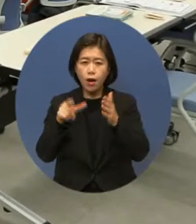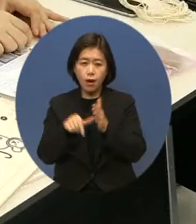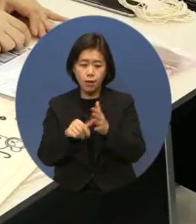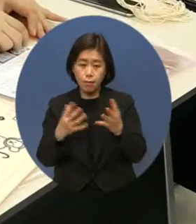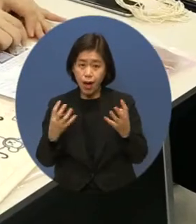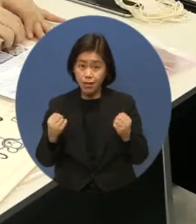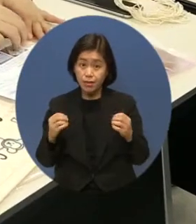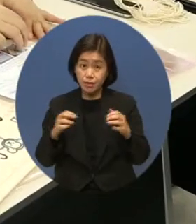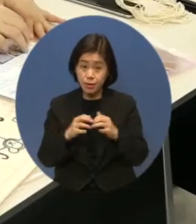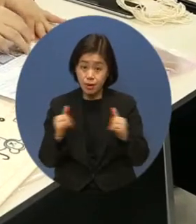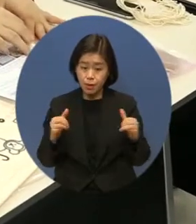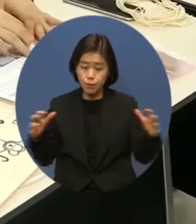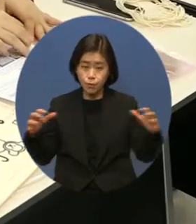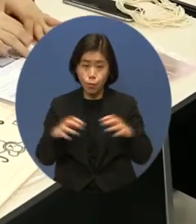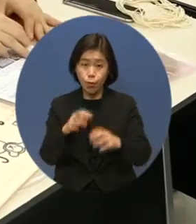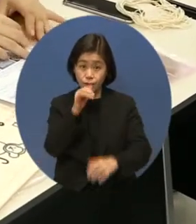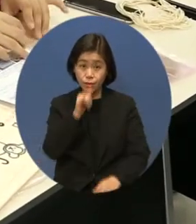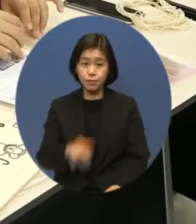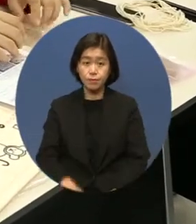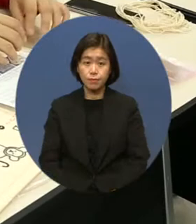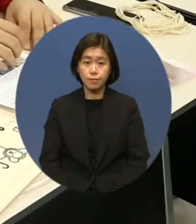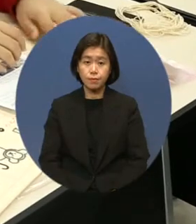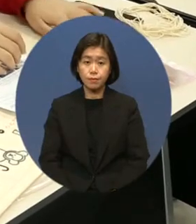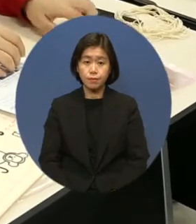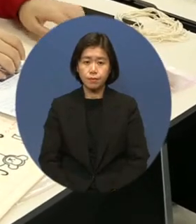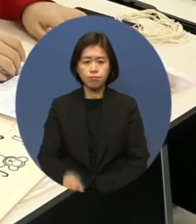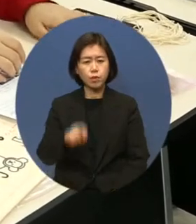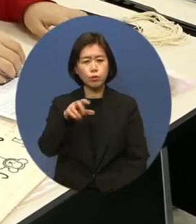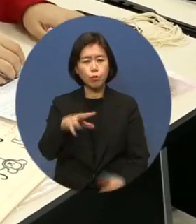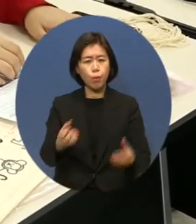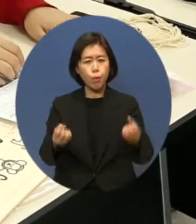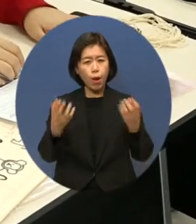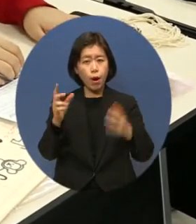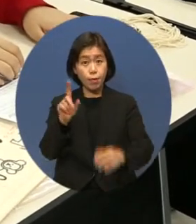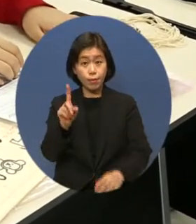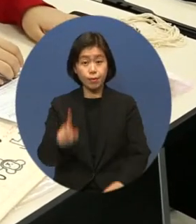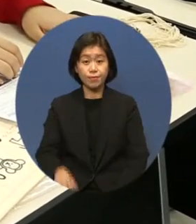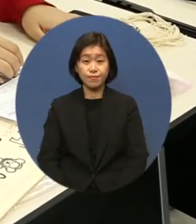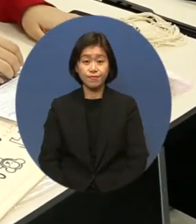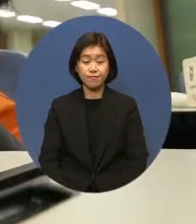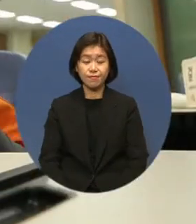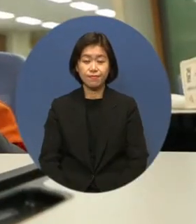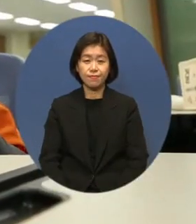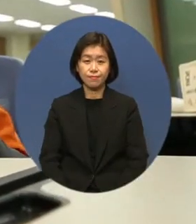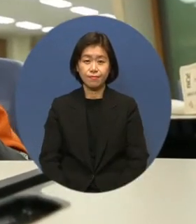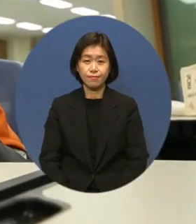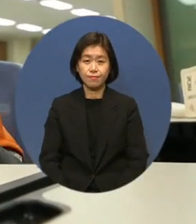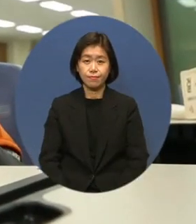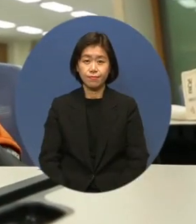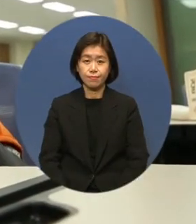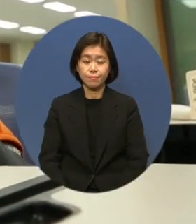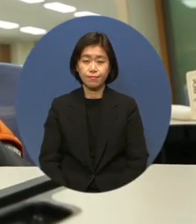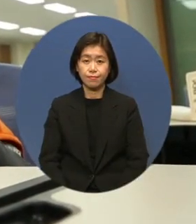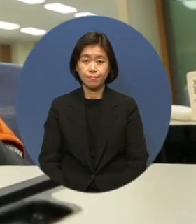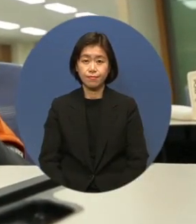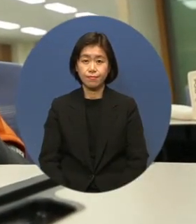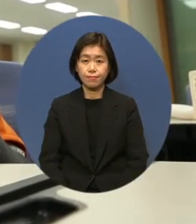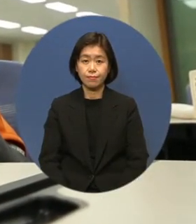모였는데요. 오늘 이곳에서 어떤 행사가 열리는 걸까요? 네,